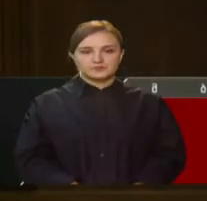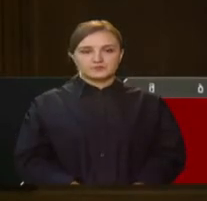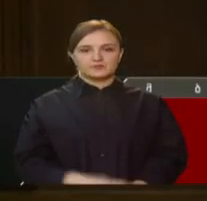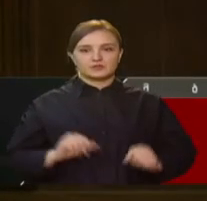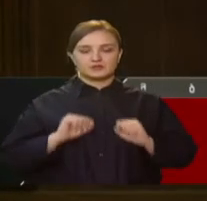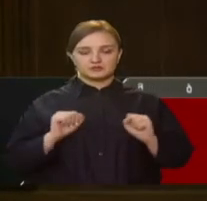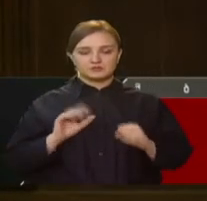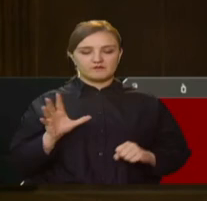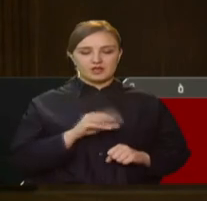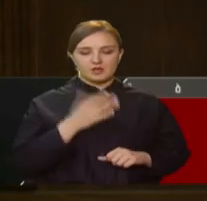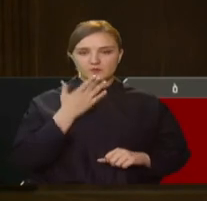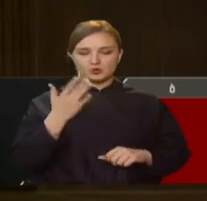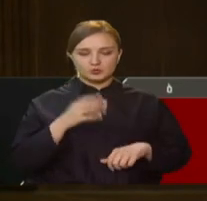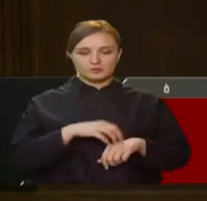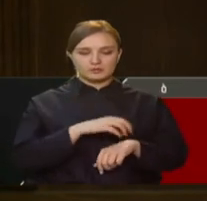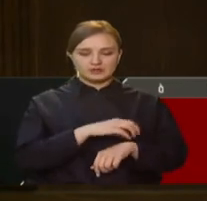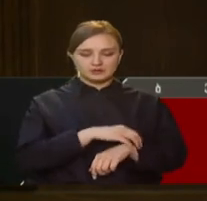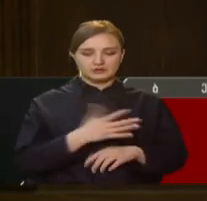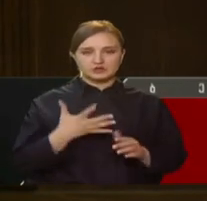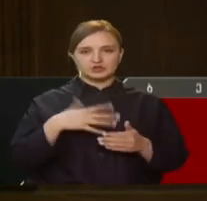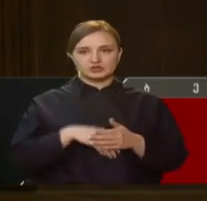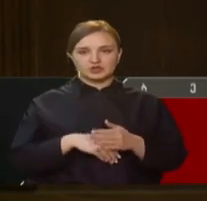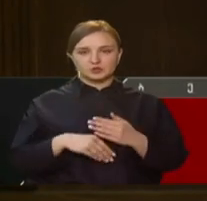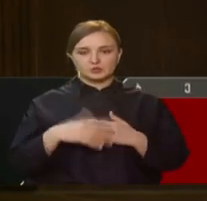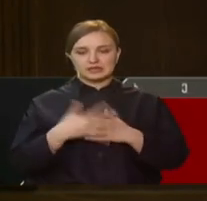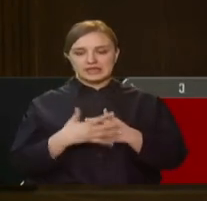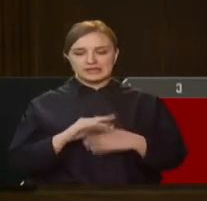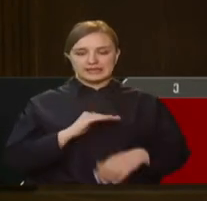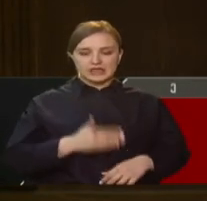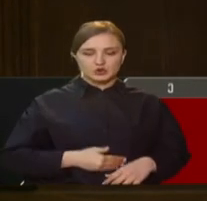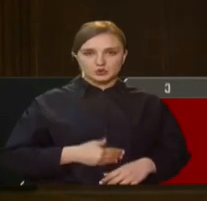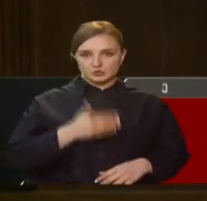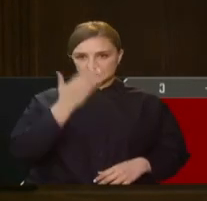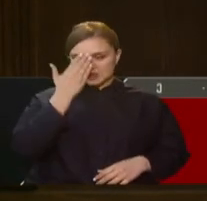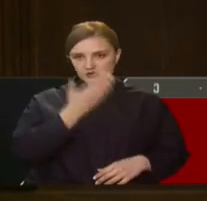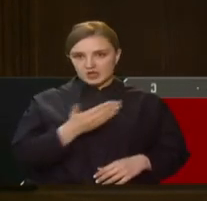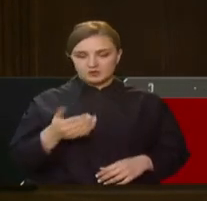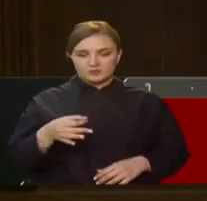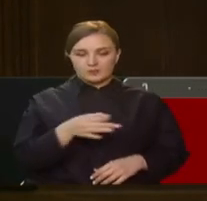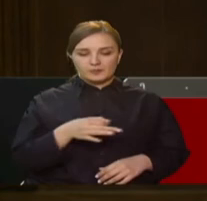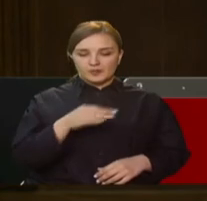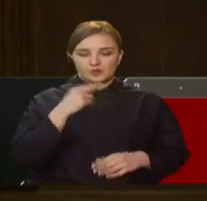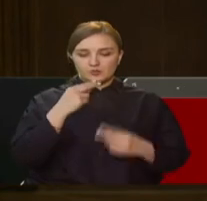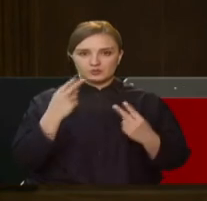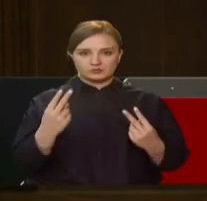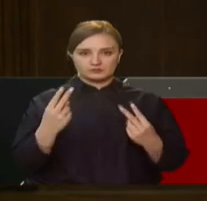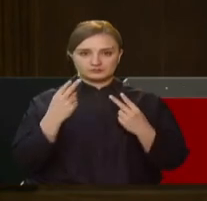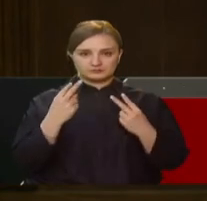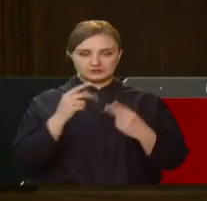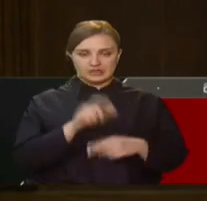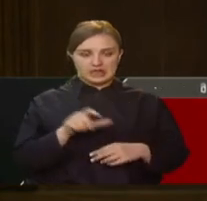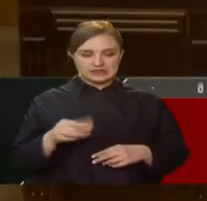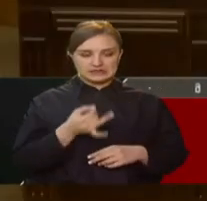პოლიტიკურ პარტიის, ასევე ყველა შიდა თუ გარე, კერძო თუ საზოგადოებრივი ორგანიზაციის ყურადღება მიმართო